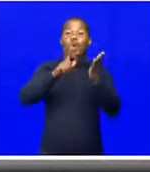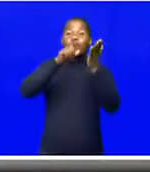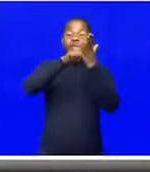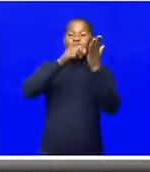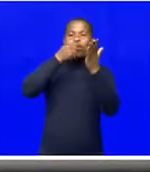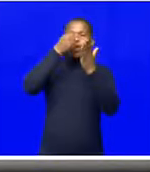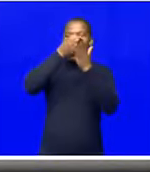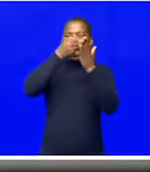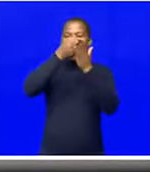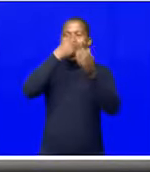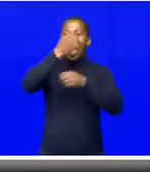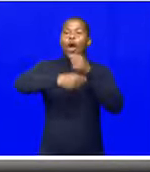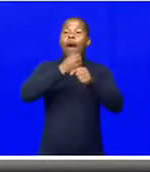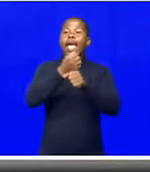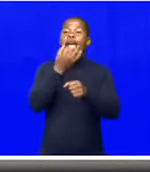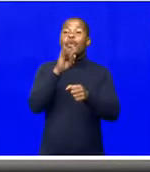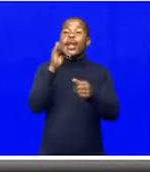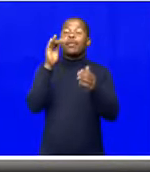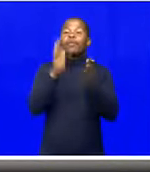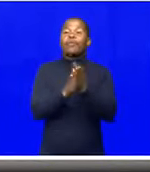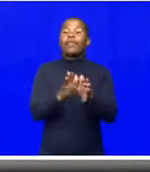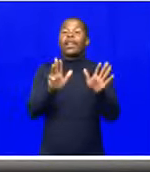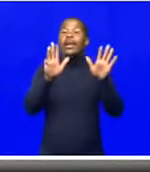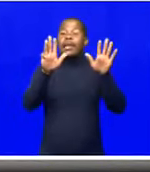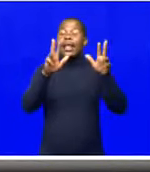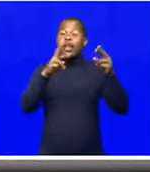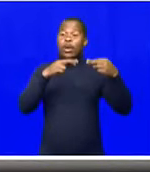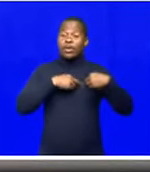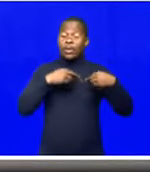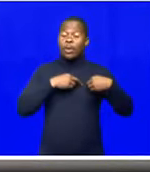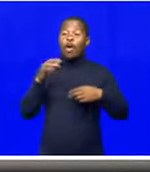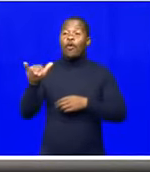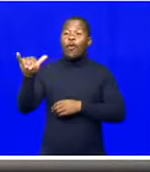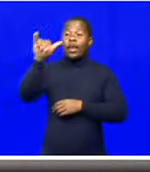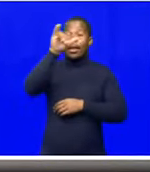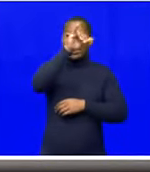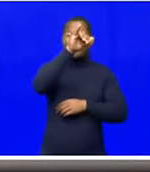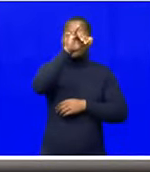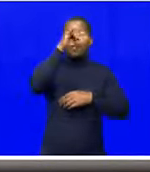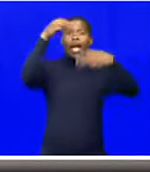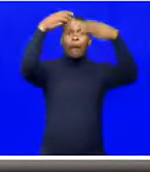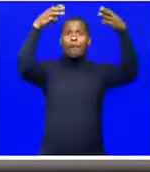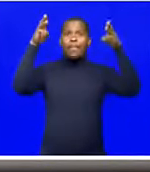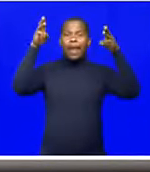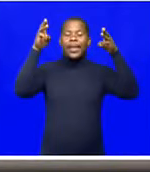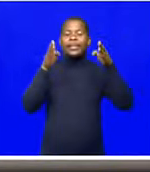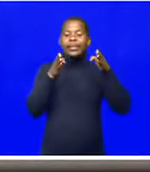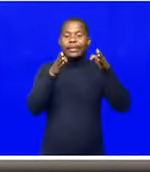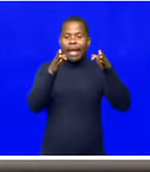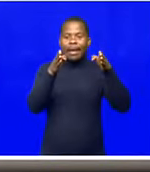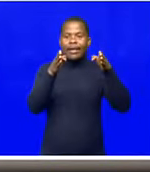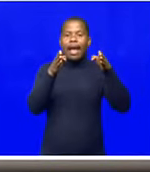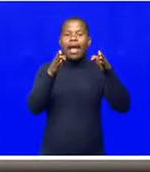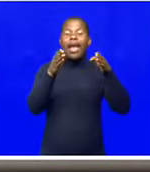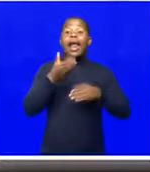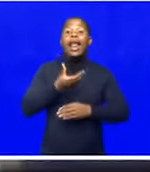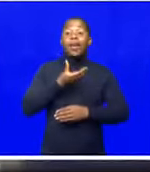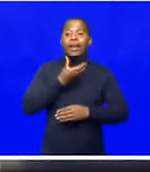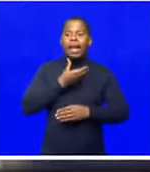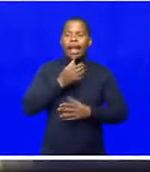Indlu yetimphunga seyiphathise umthetho losakhankanywa lobuke 13 diza kuleliwe emnyaka wa 2019 iCivil Aviation